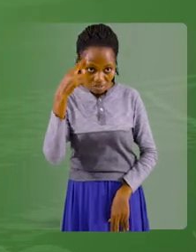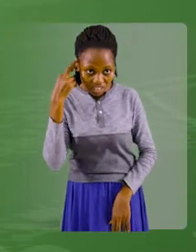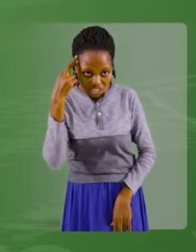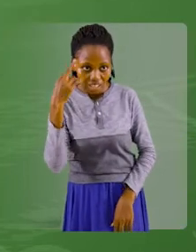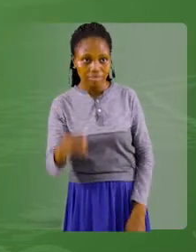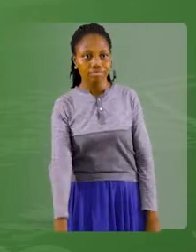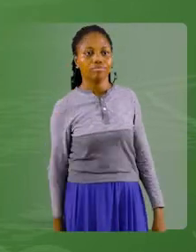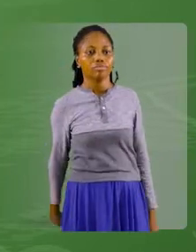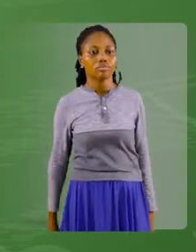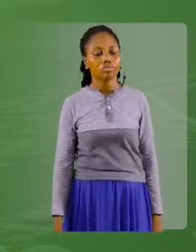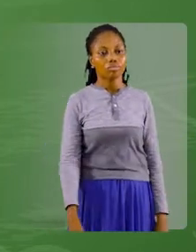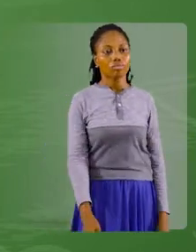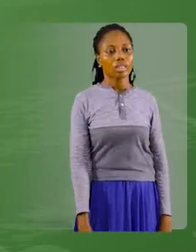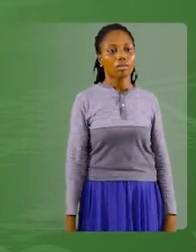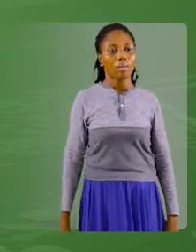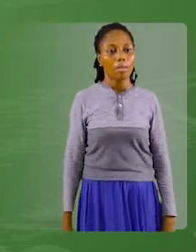correction.